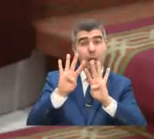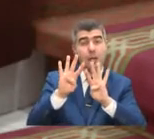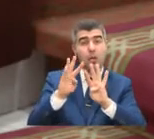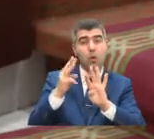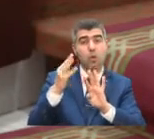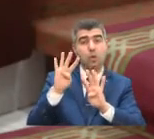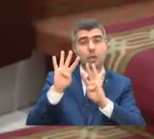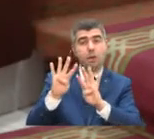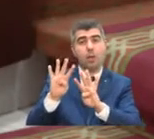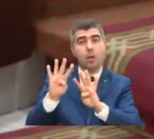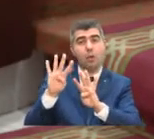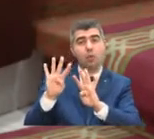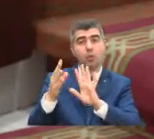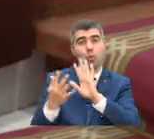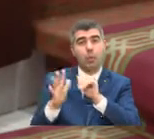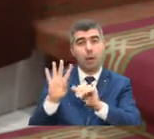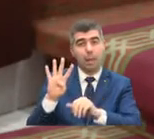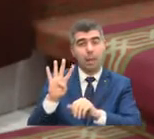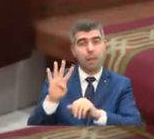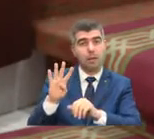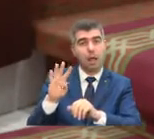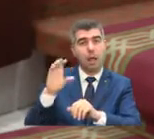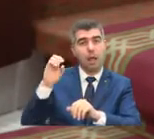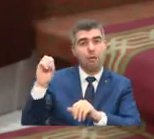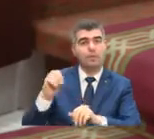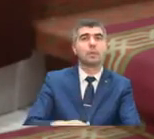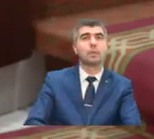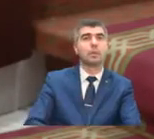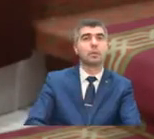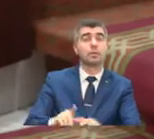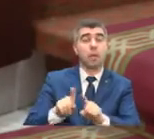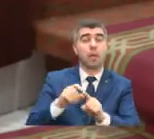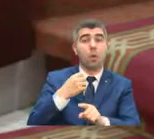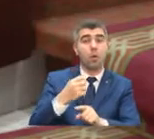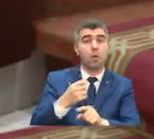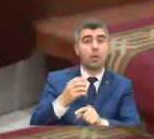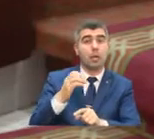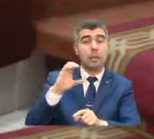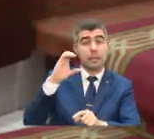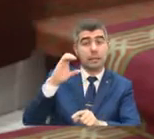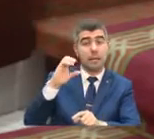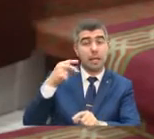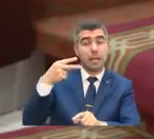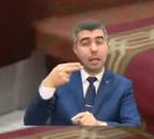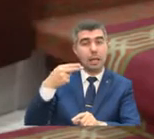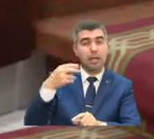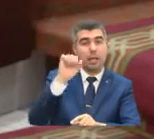89884 منصب شغل. هذا يعني النقاط عند لا سي ان اس اس. اذا المجموع